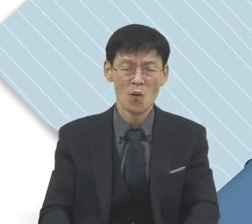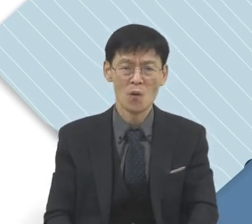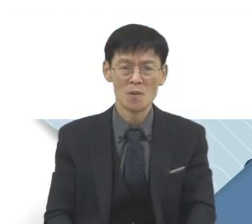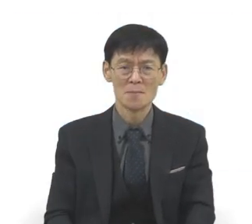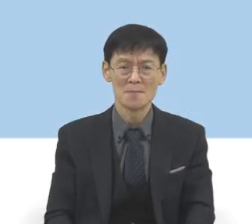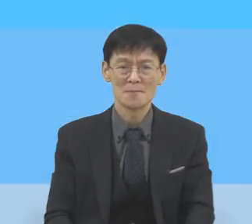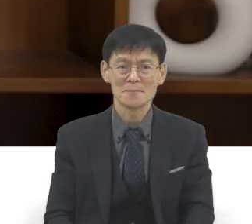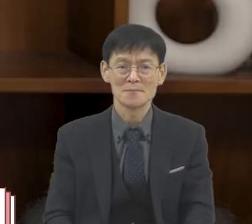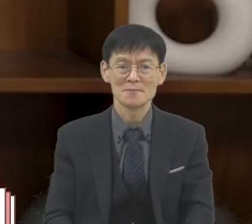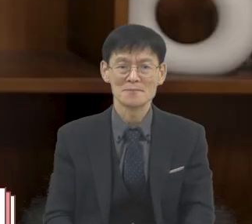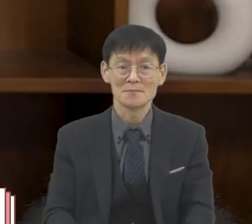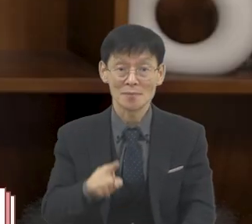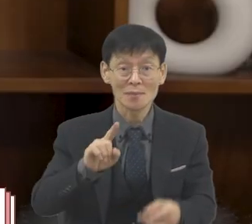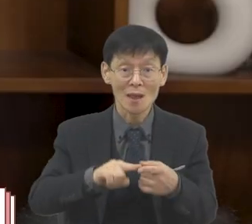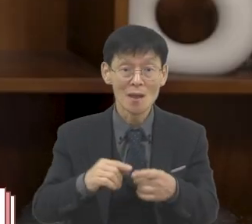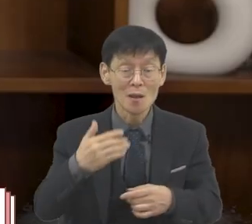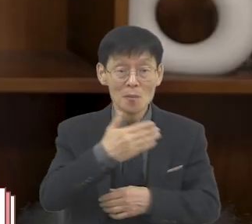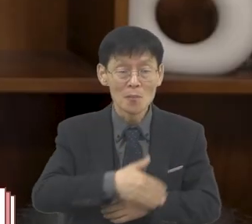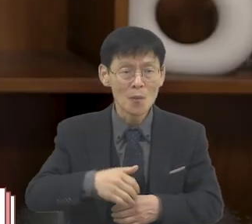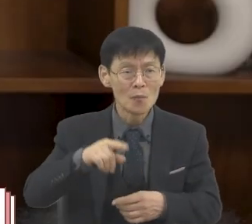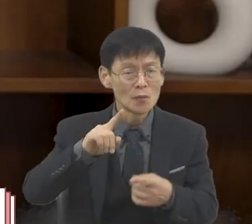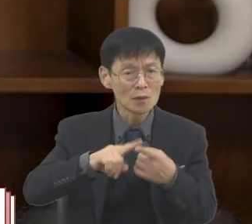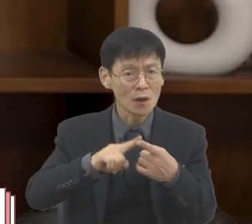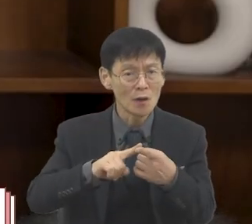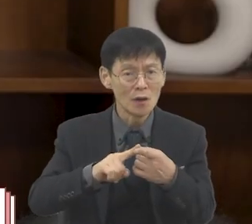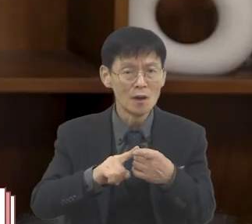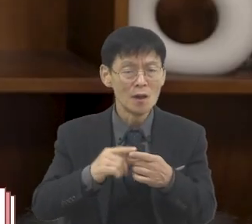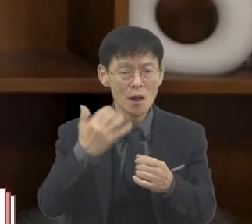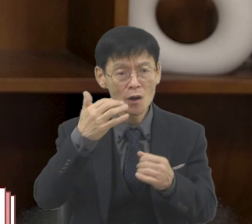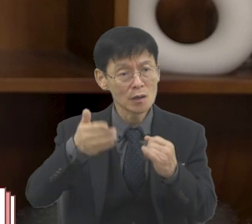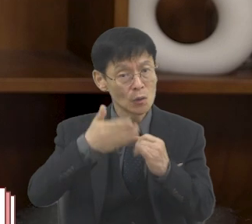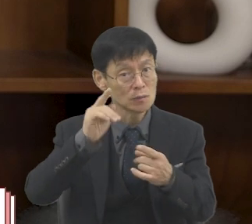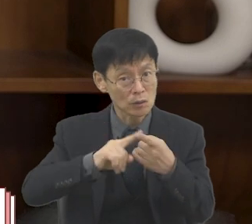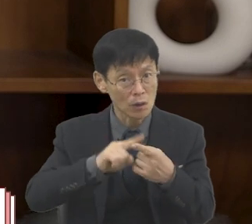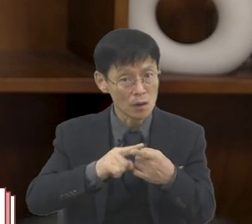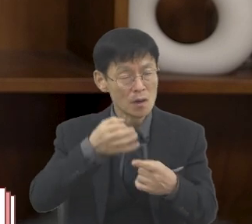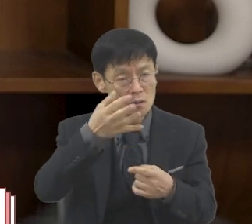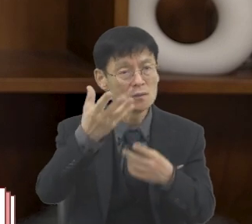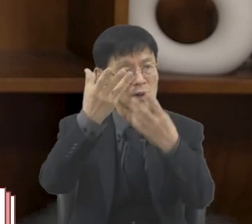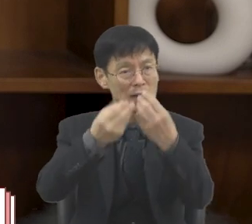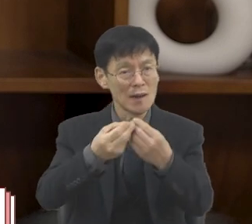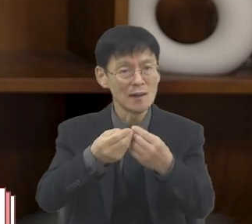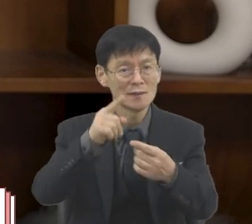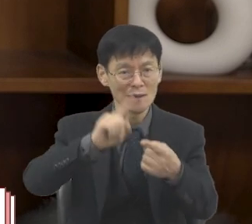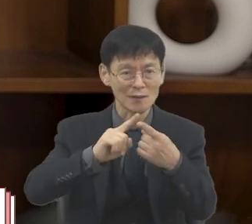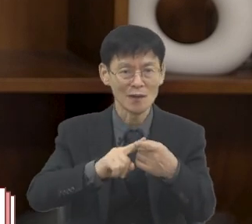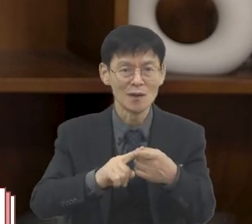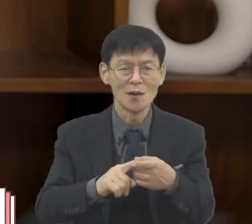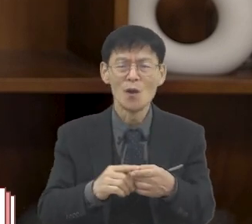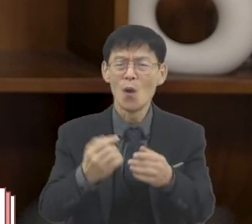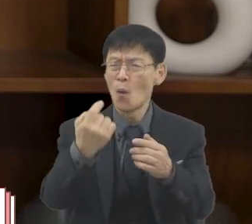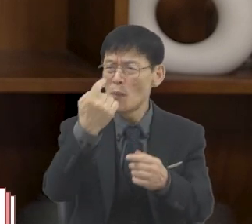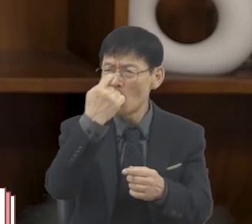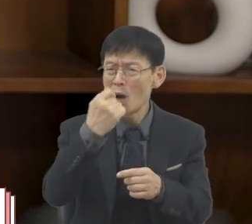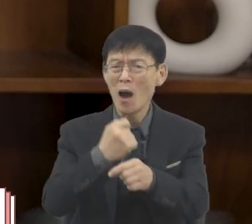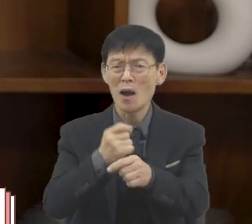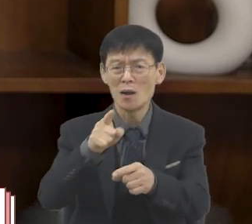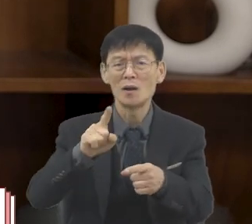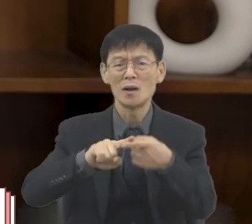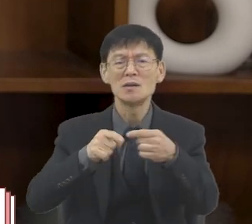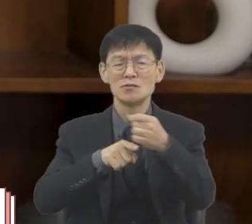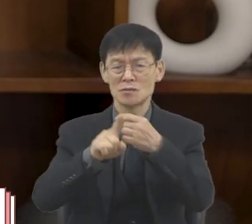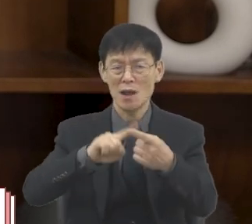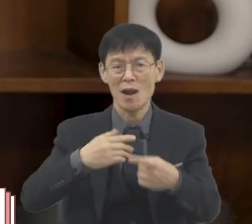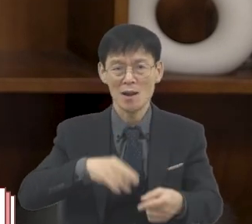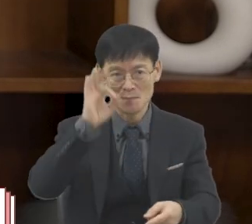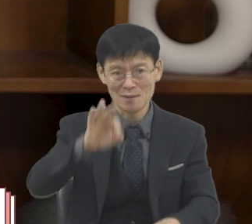있습니다. 자, 이번 시간은 무엇이 몸으로 하는 성희롱인지와 그 사례들, 그리고 예방교육을 받아야 하는